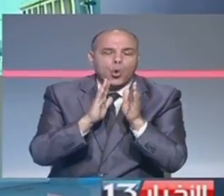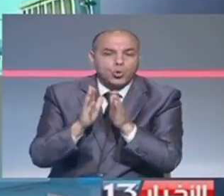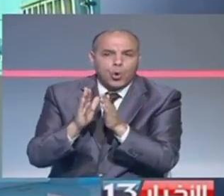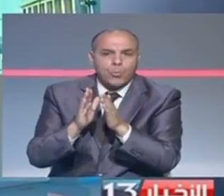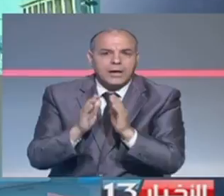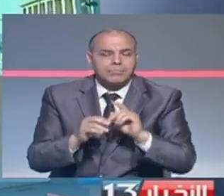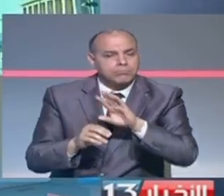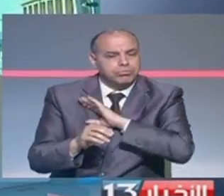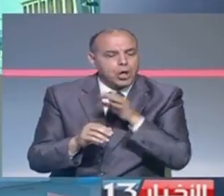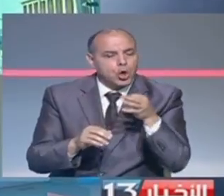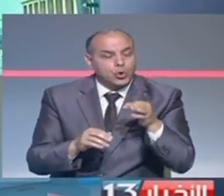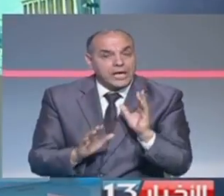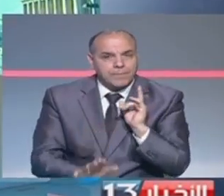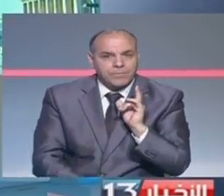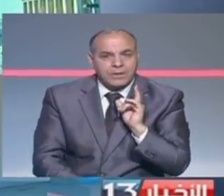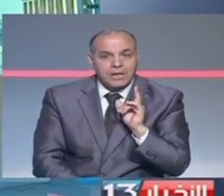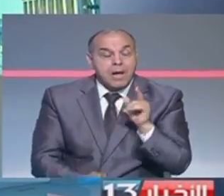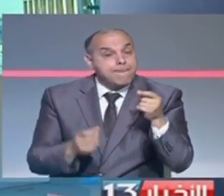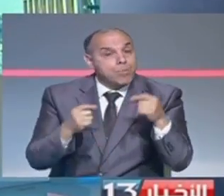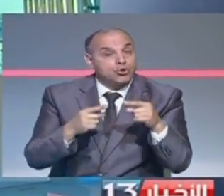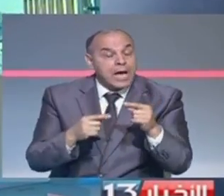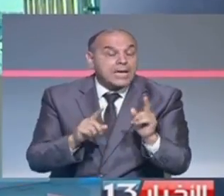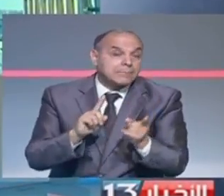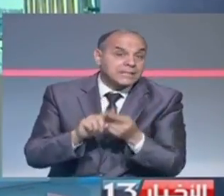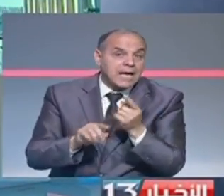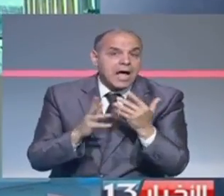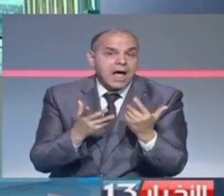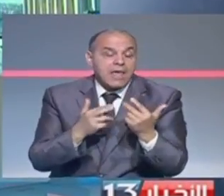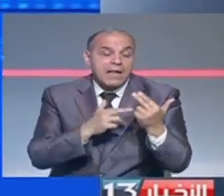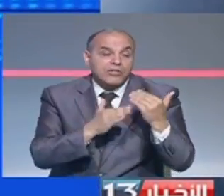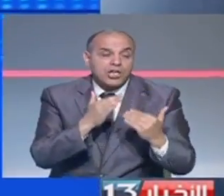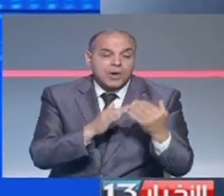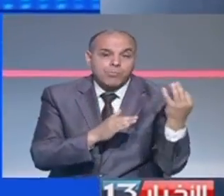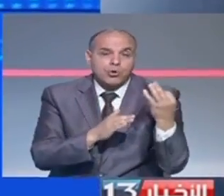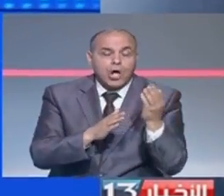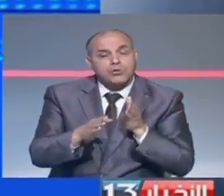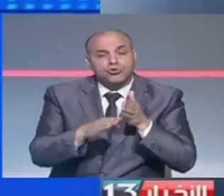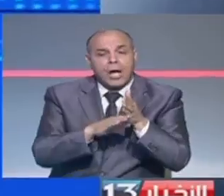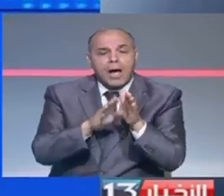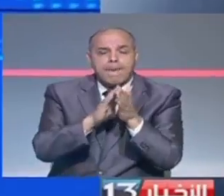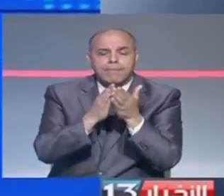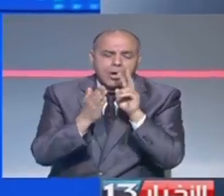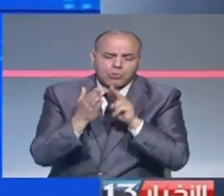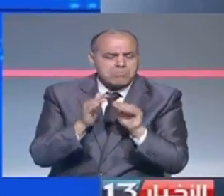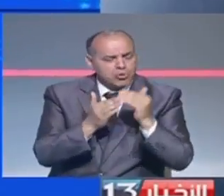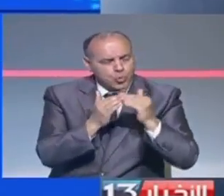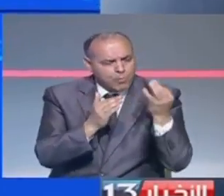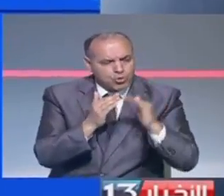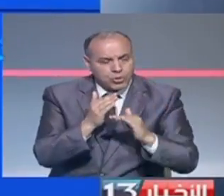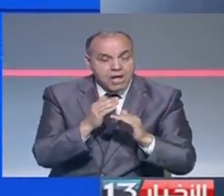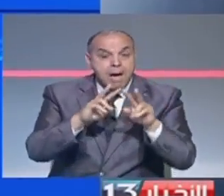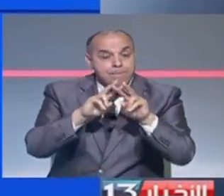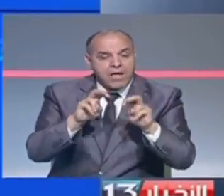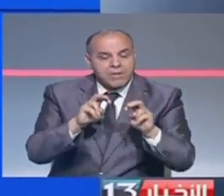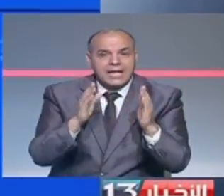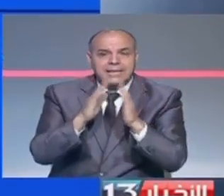محمله الكترونيه في مواجهه خاصه لتراجع نسب الاقبال على المقروء هناك مباحثاته بين